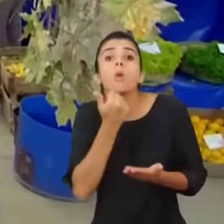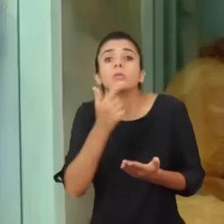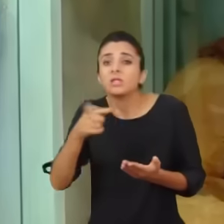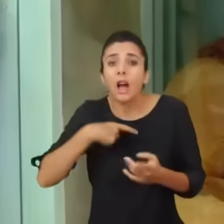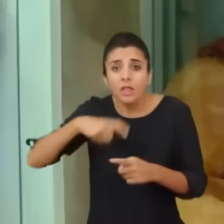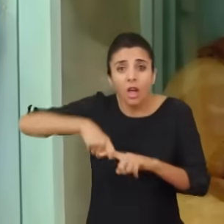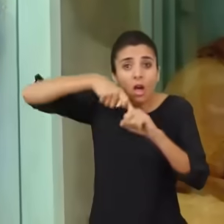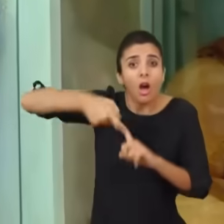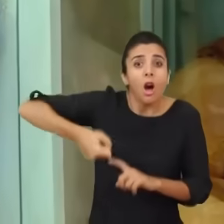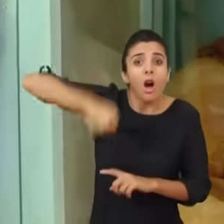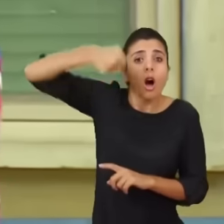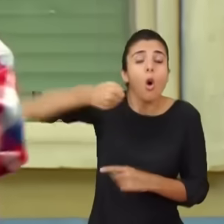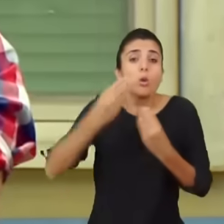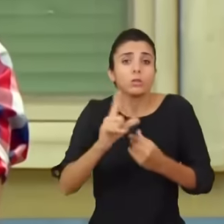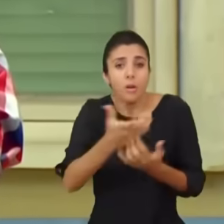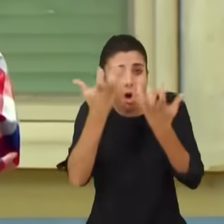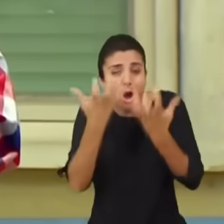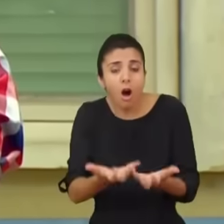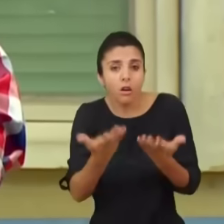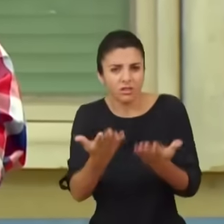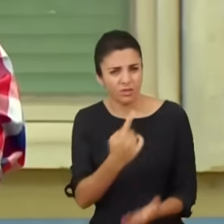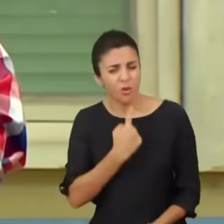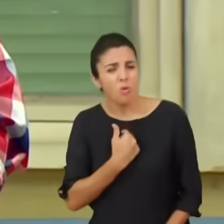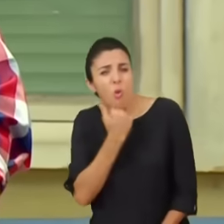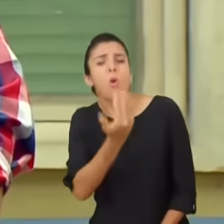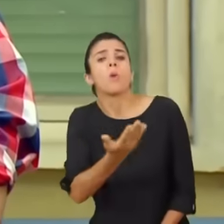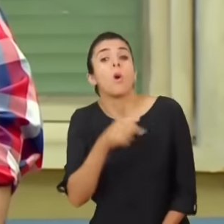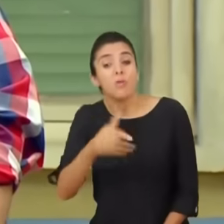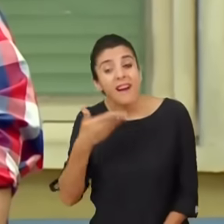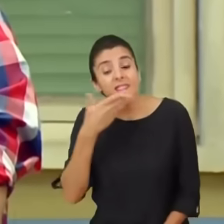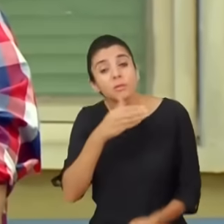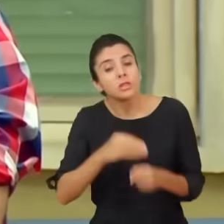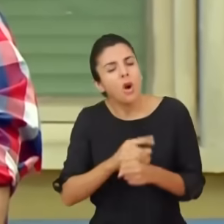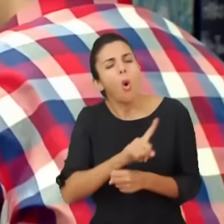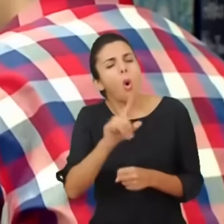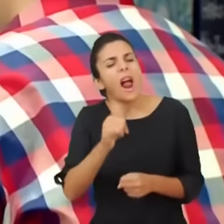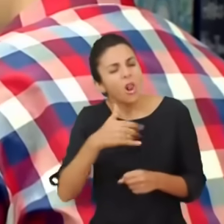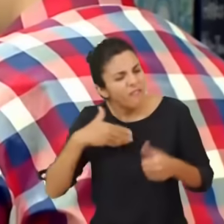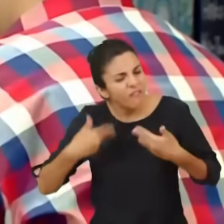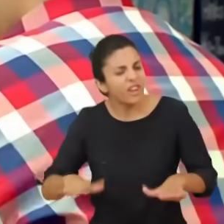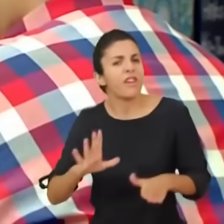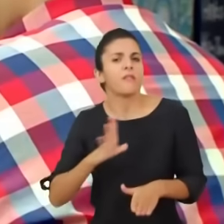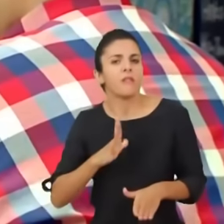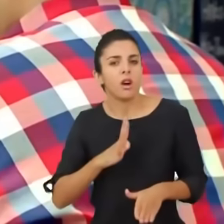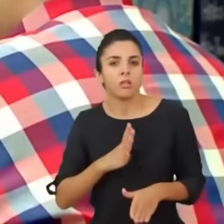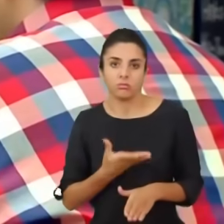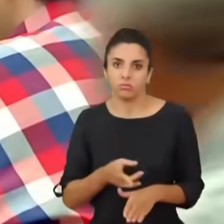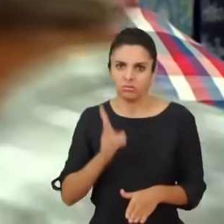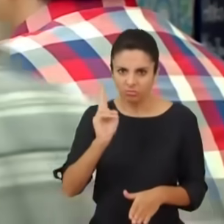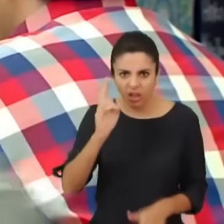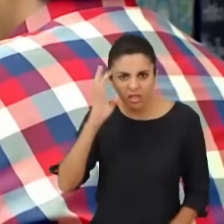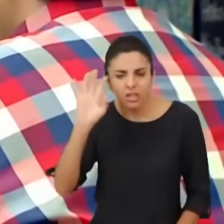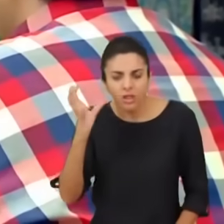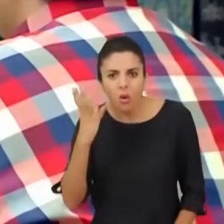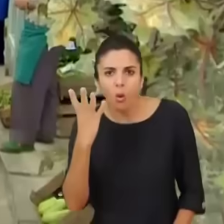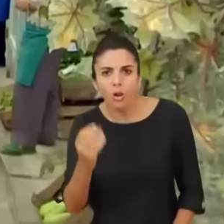lazım ya. Ya abi niye öyle diyorsun? Bak ben bu Ramazan en az 10 kilo vereceğim. Ya oğlum sen dellendin